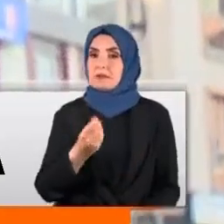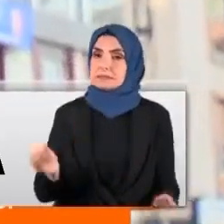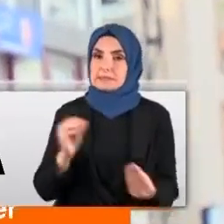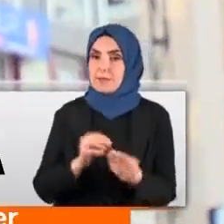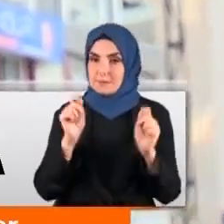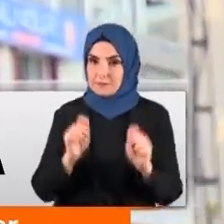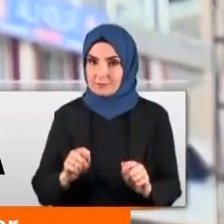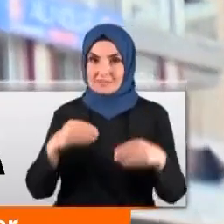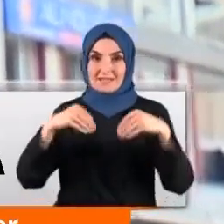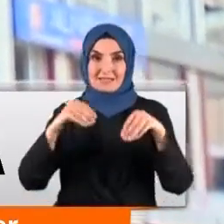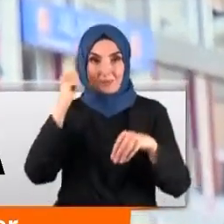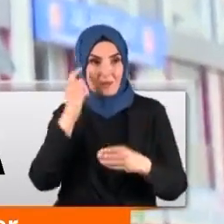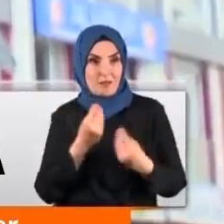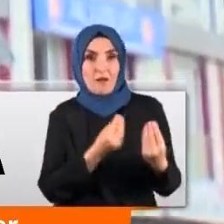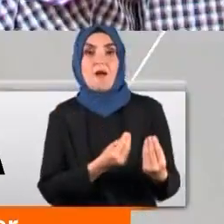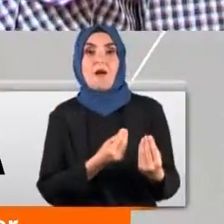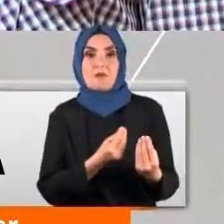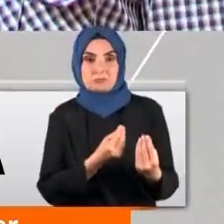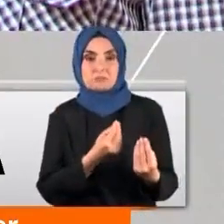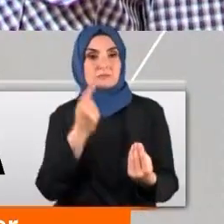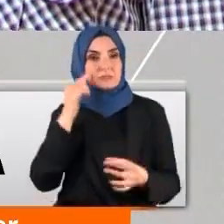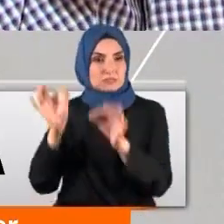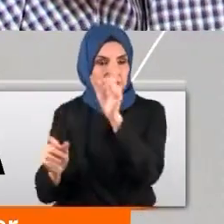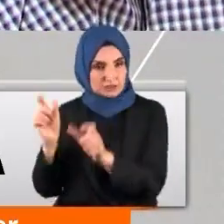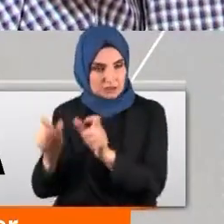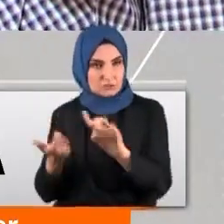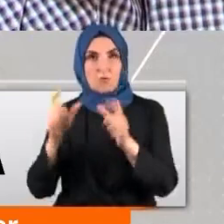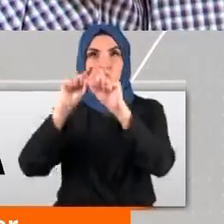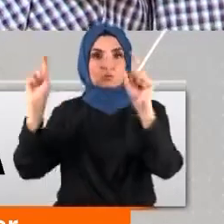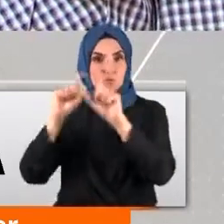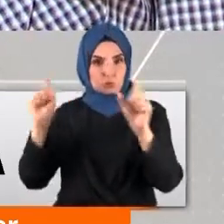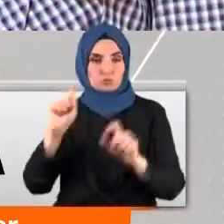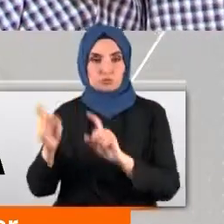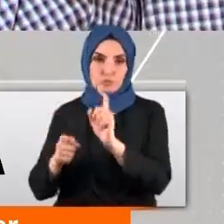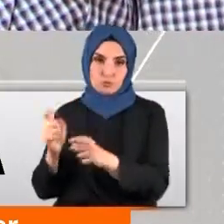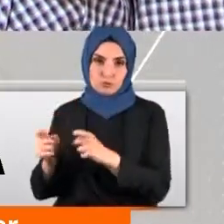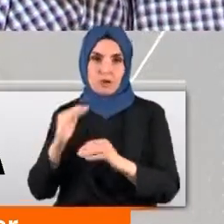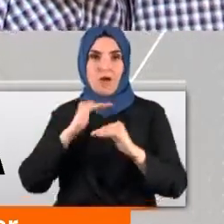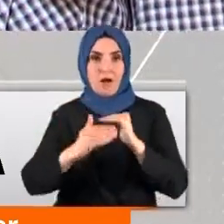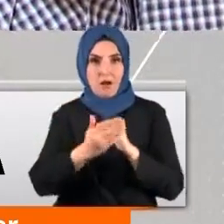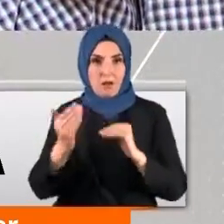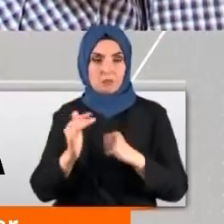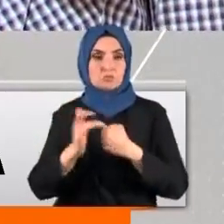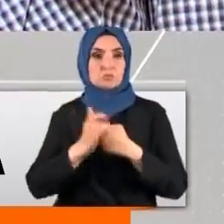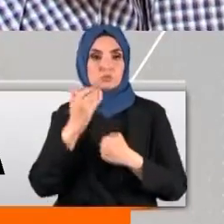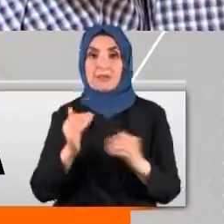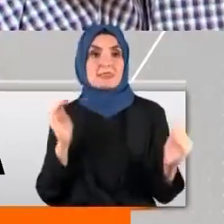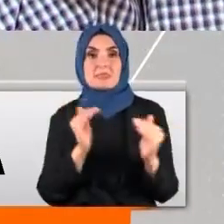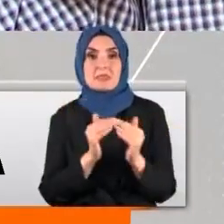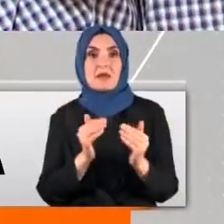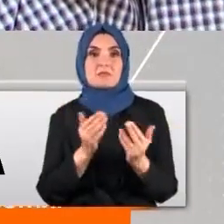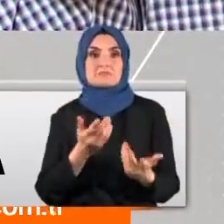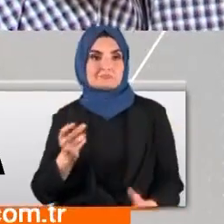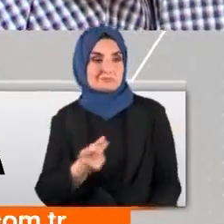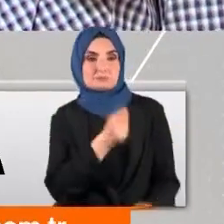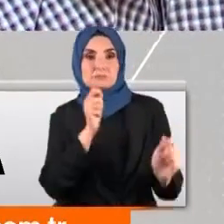beyanında bulunmayan şahıs ve firmalar tespit edildi. Halkımızın, ülkemizin değerlerini kaçırmasınlar. Tabii ki biz de bir